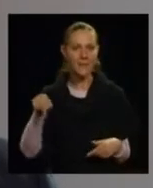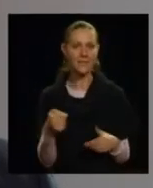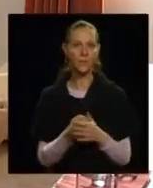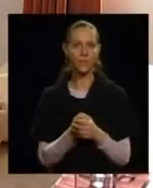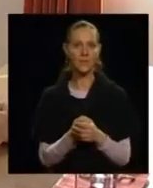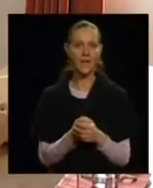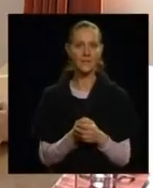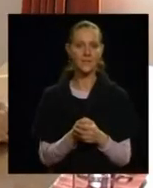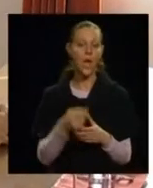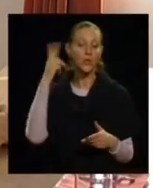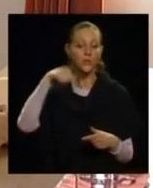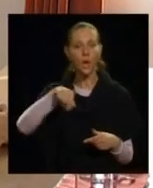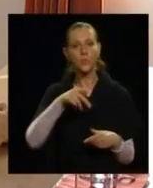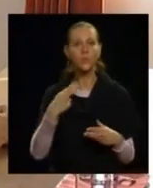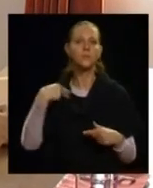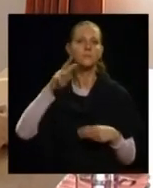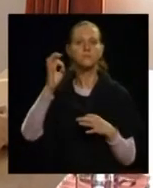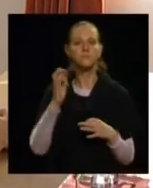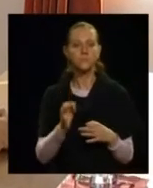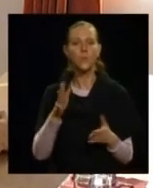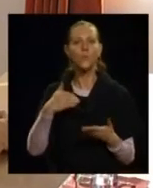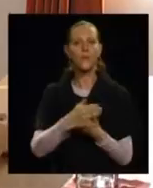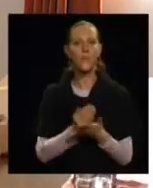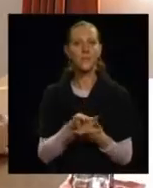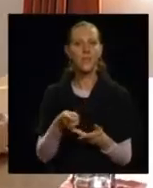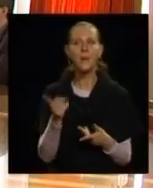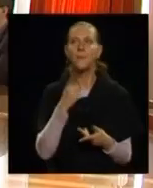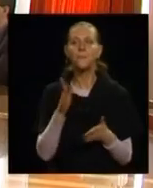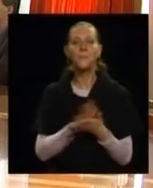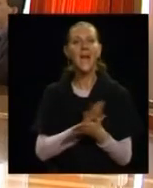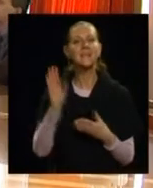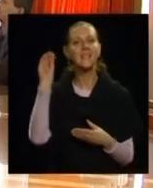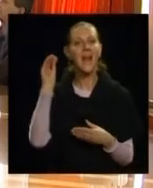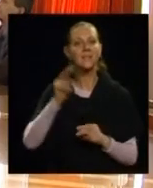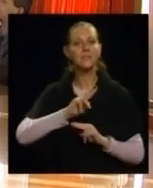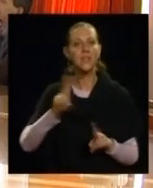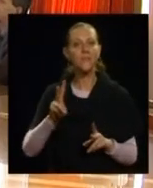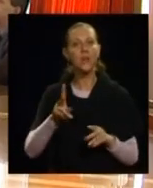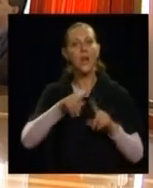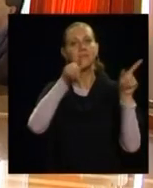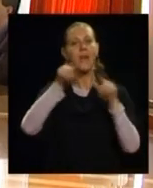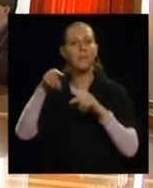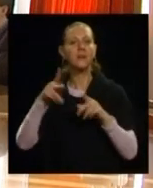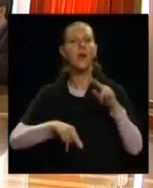zömmel újpestiek. Milyen jelentőség van ennek a táblának, vagy ezeknek a tábláknak a nevelésben?